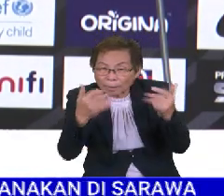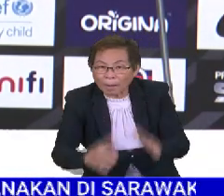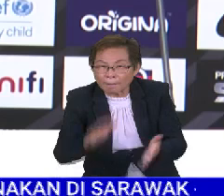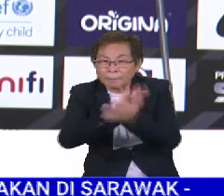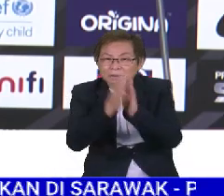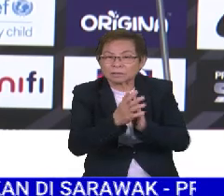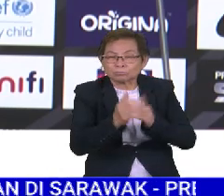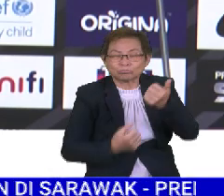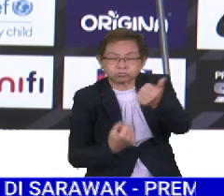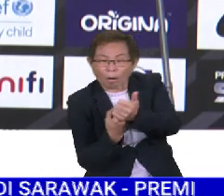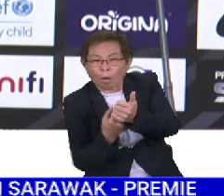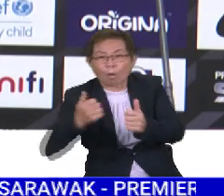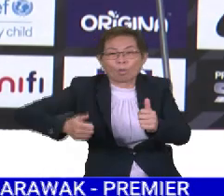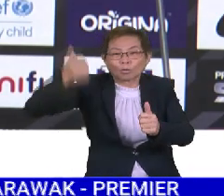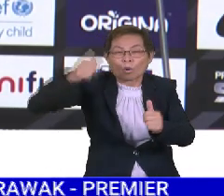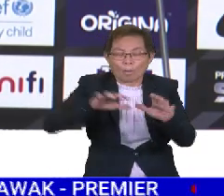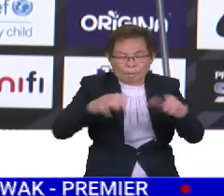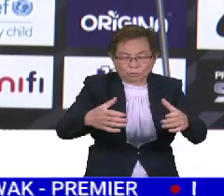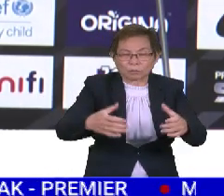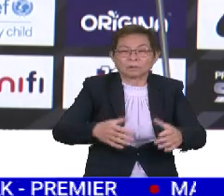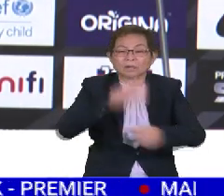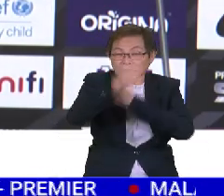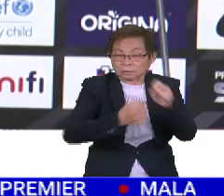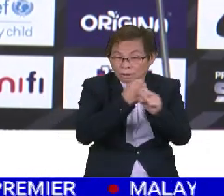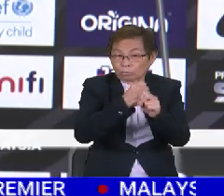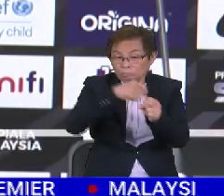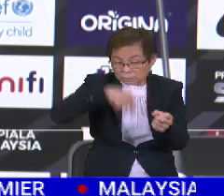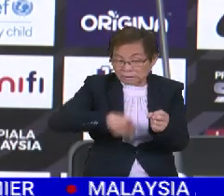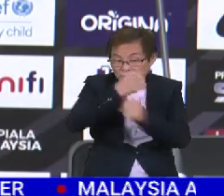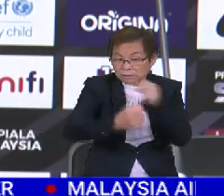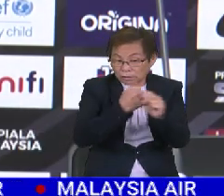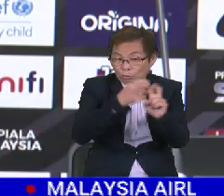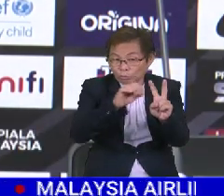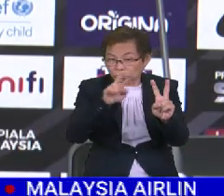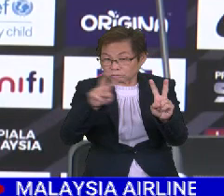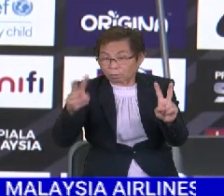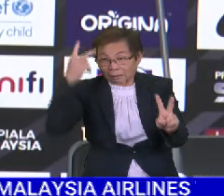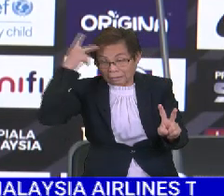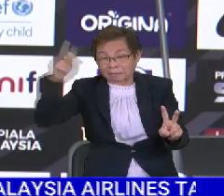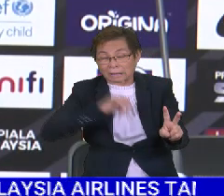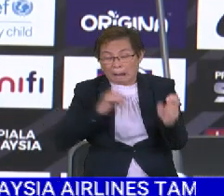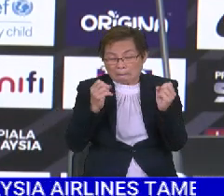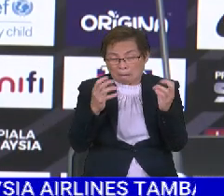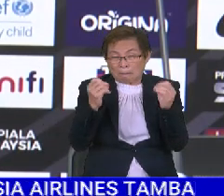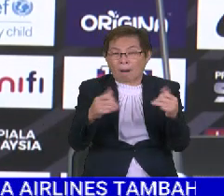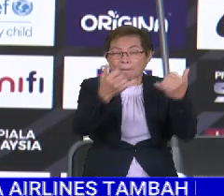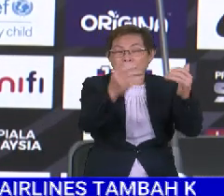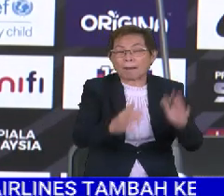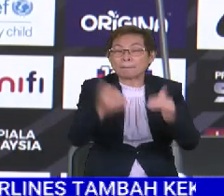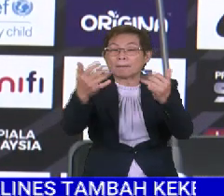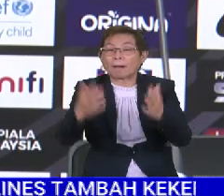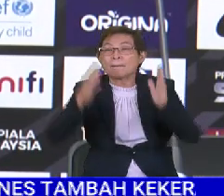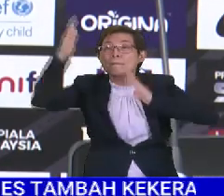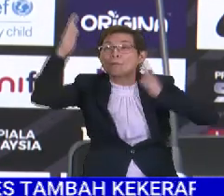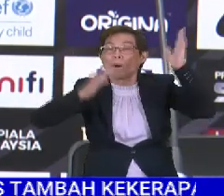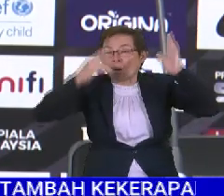menjadi tunjang utama sesebuah pasukan. So kita lihat tahun ini macam Kelantan, saya kebanyakannya membarisi pemain-pemain tempatan